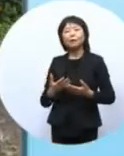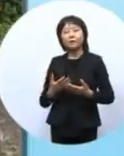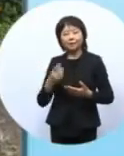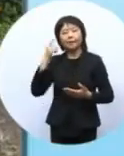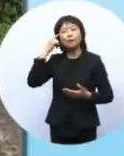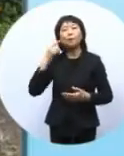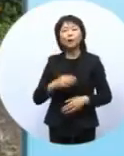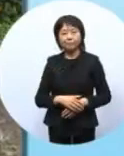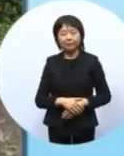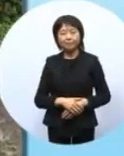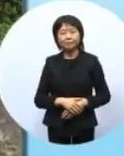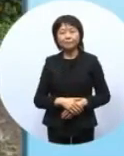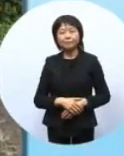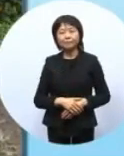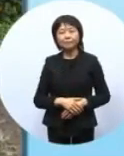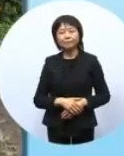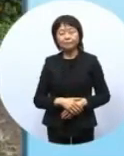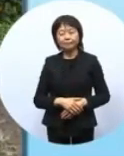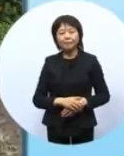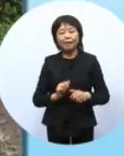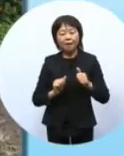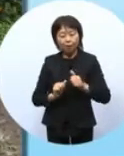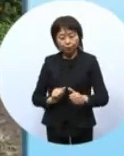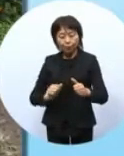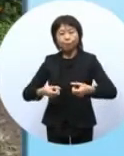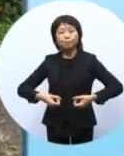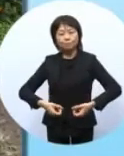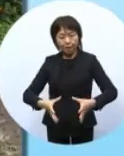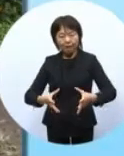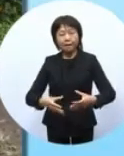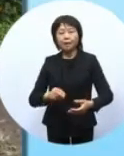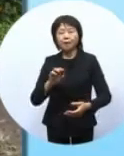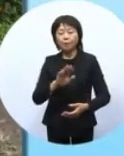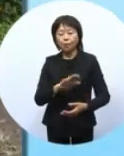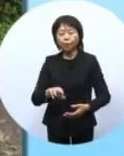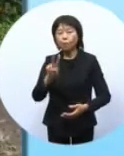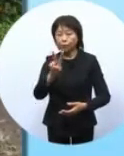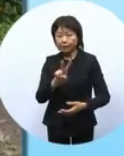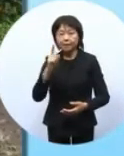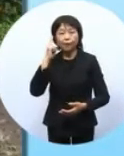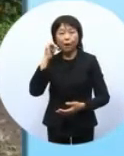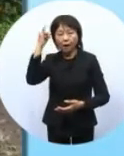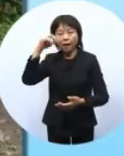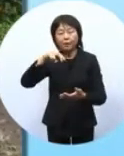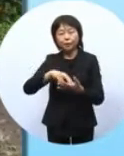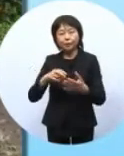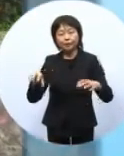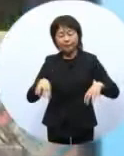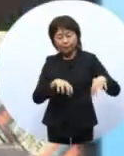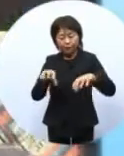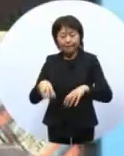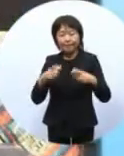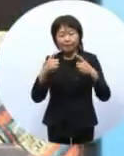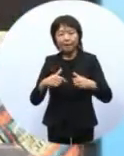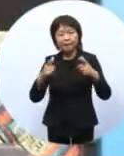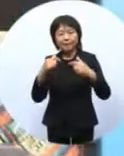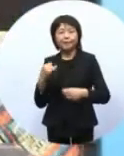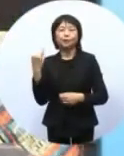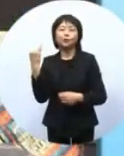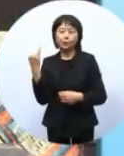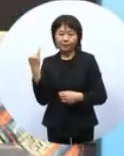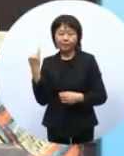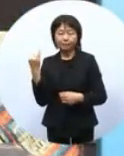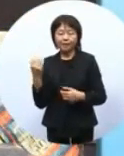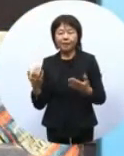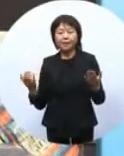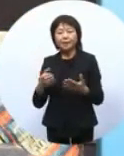。 男の子にも恵まれ、2児の母として忙しい毎日を送る須藤さんですが、職